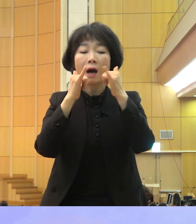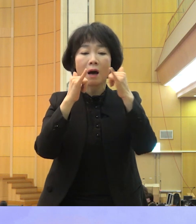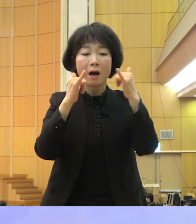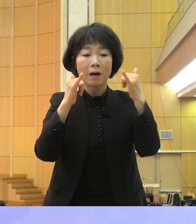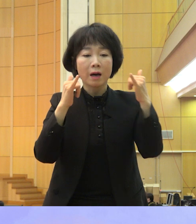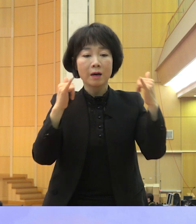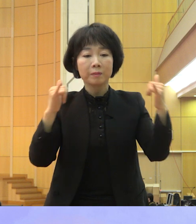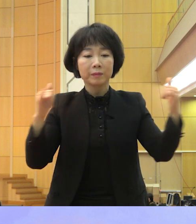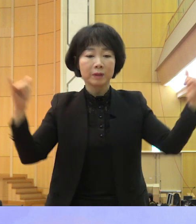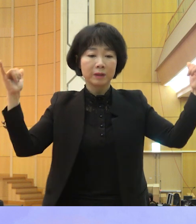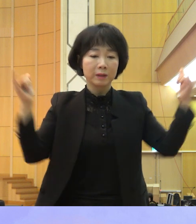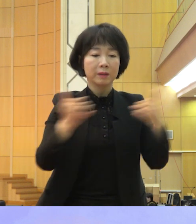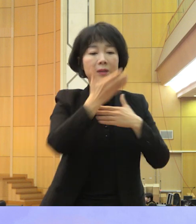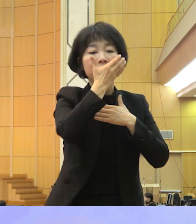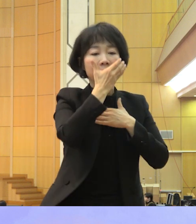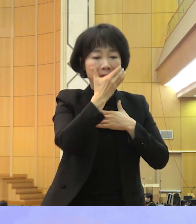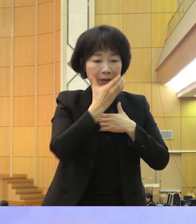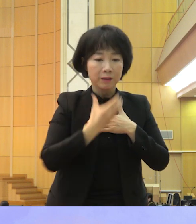믿는